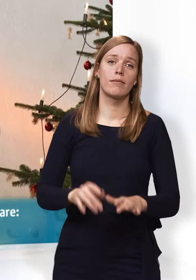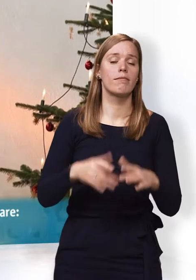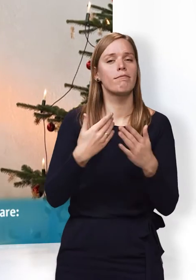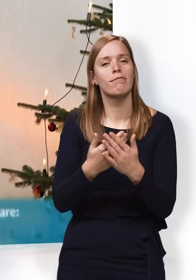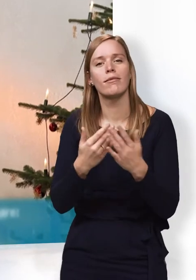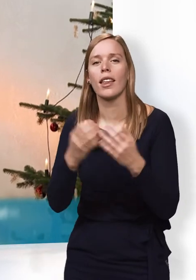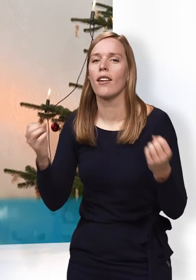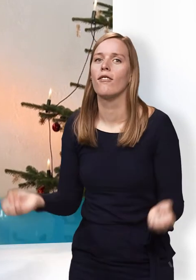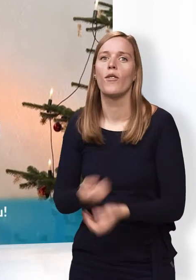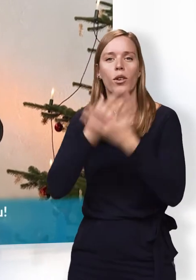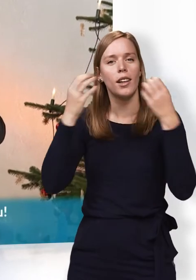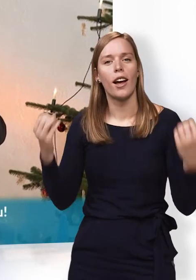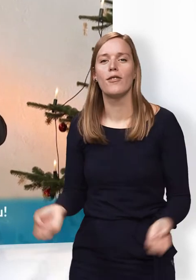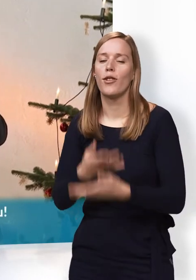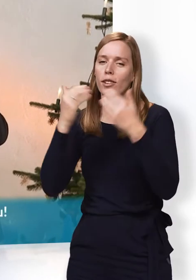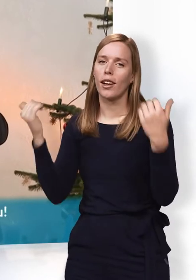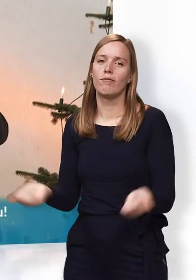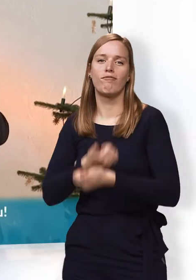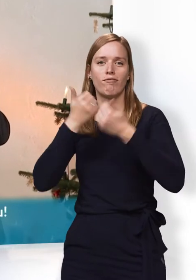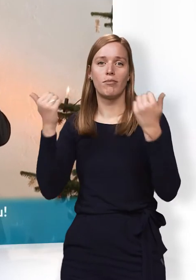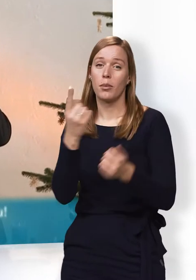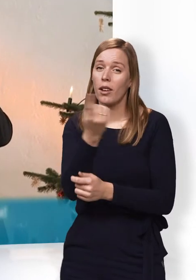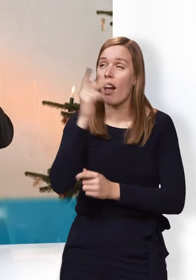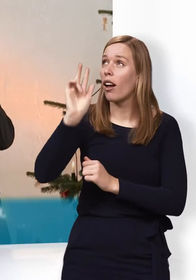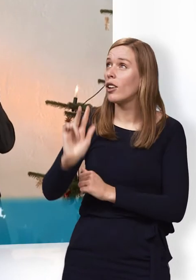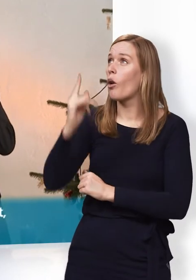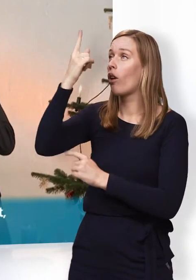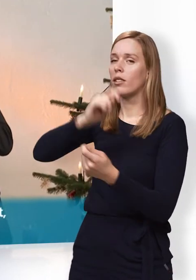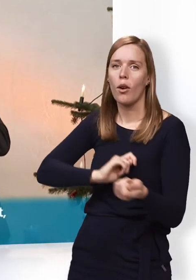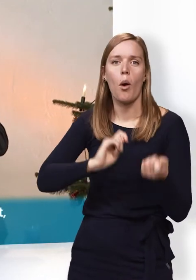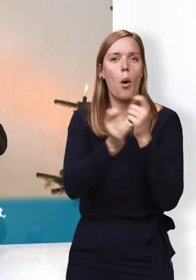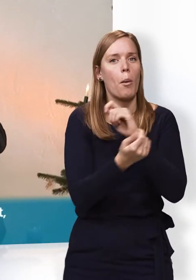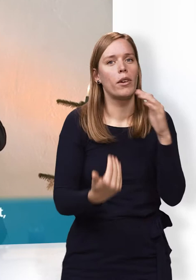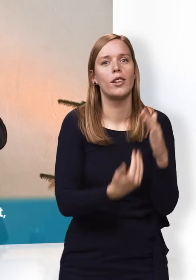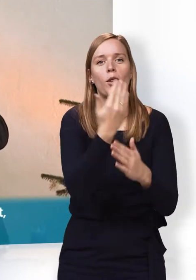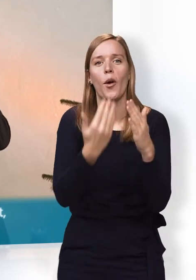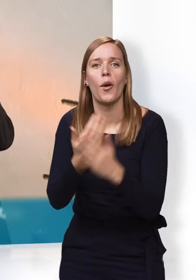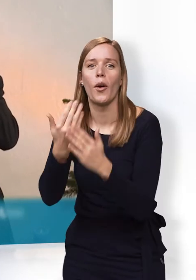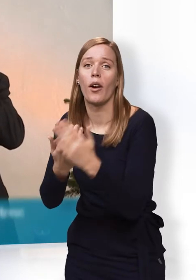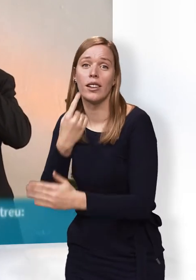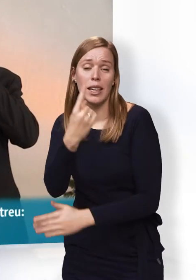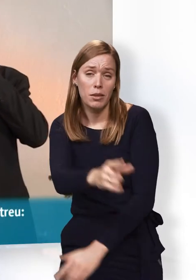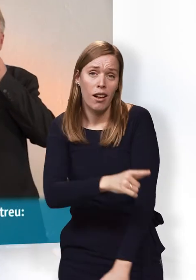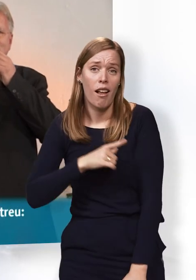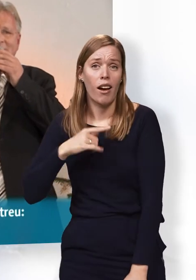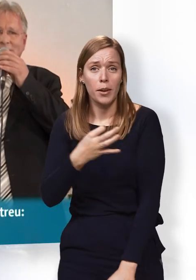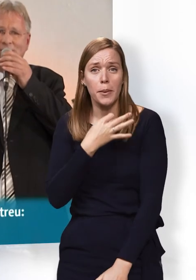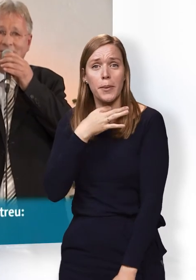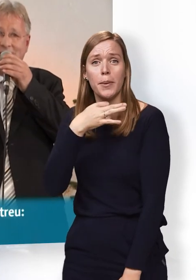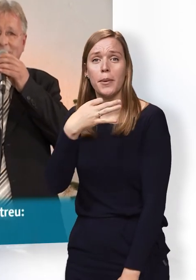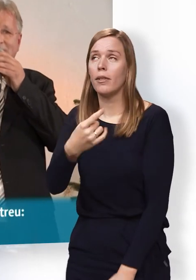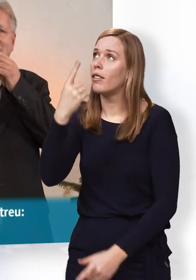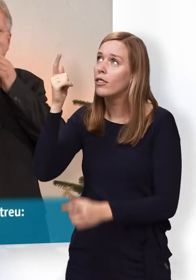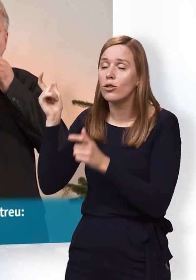Wunder, Wunderbare, unser Gott macht alles neu. Und wer so lang durstig ist, dem schenkt